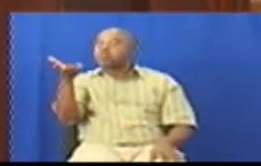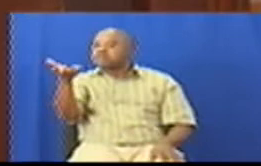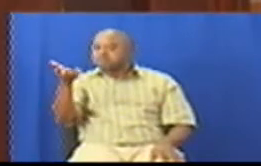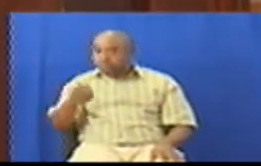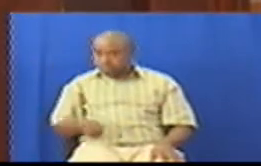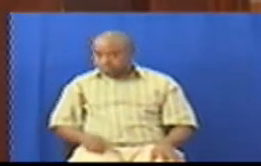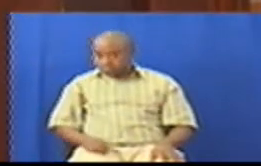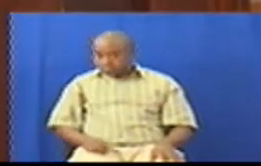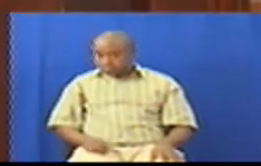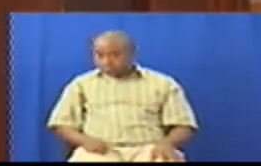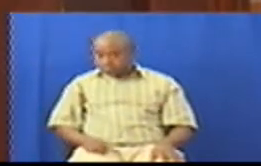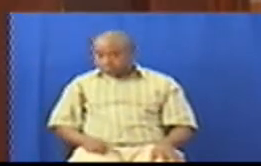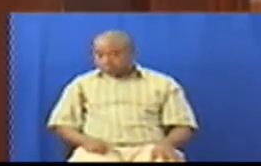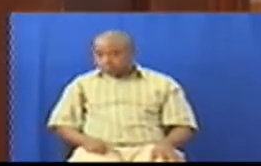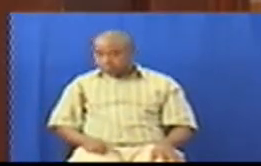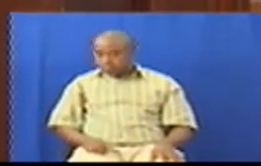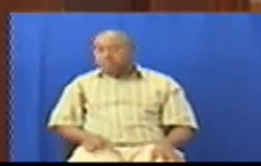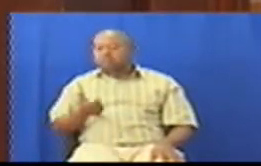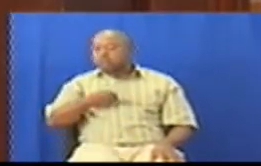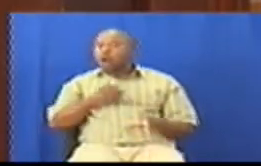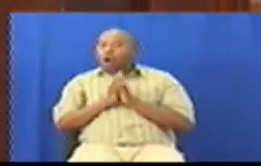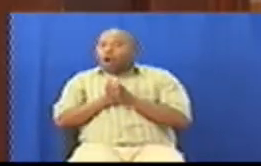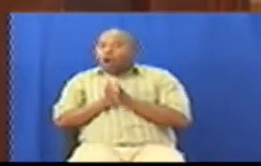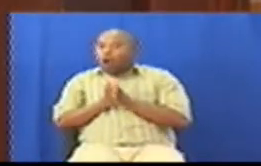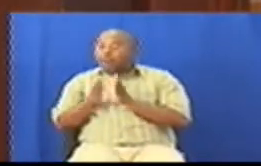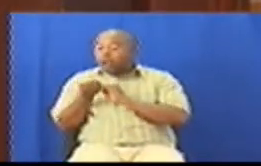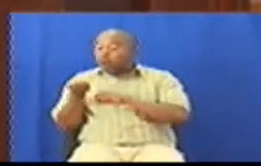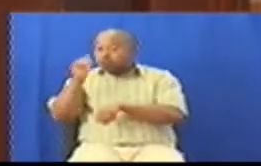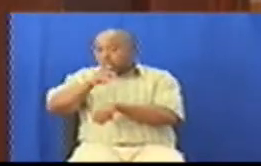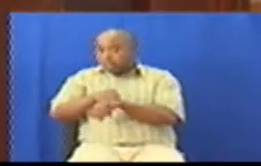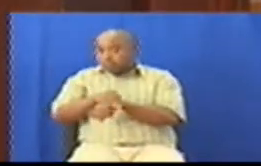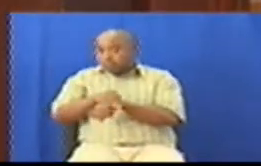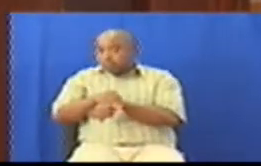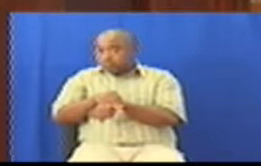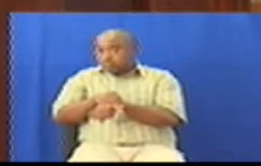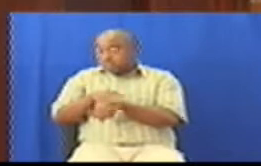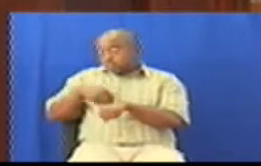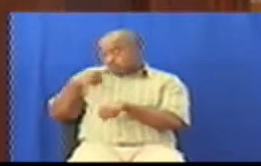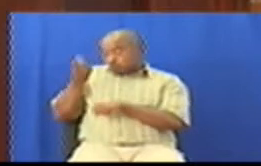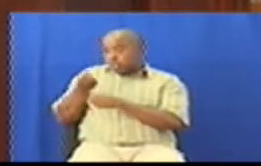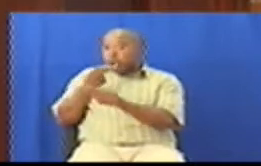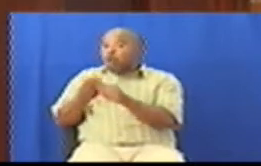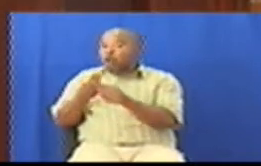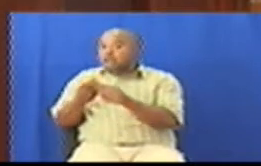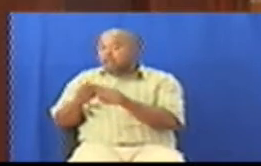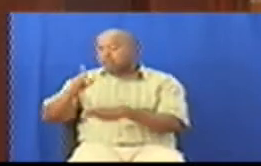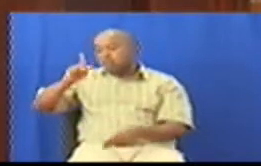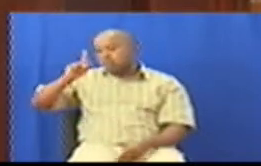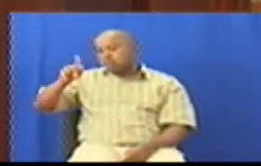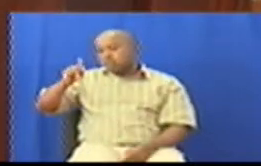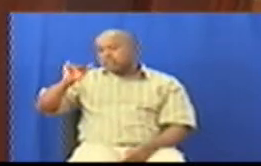na ili tusaidiwe, muombe wataalamu wetu. Najaribu kumtazama hapa Dr. Kigwangala ambaye ni mtaalamu wa